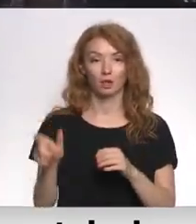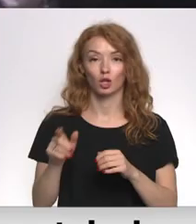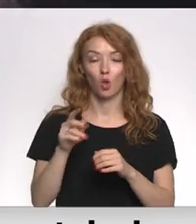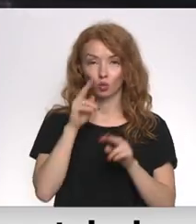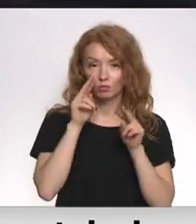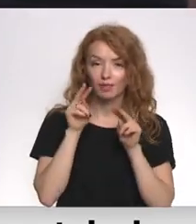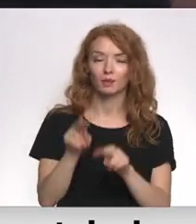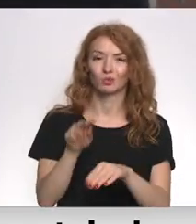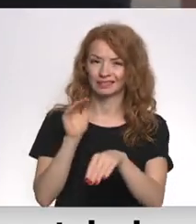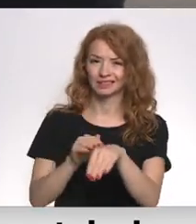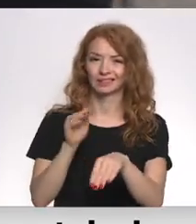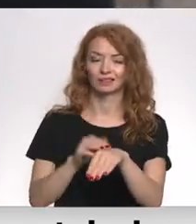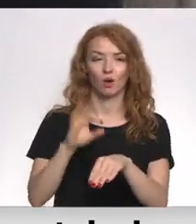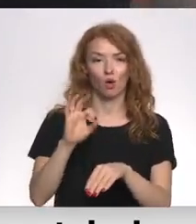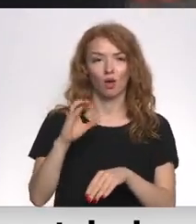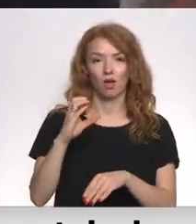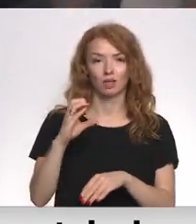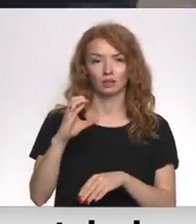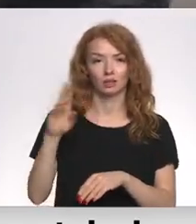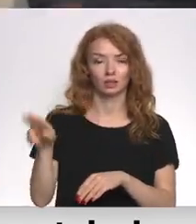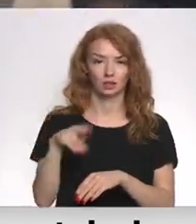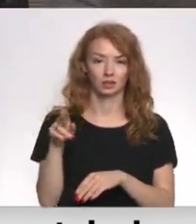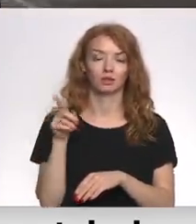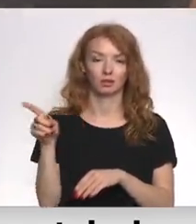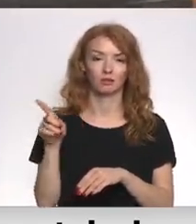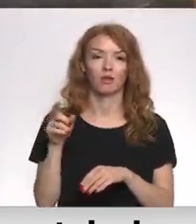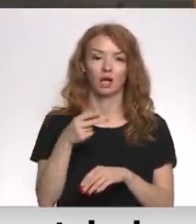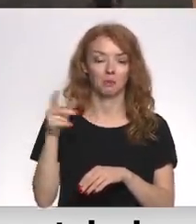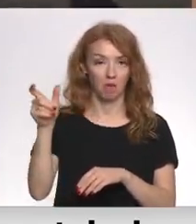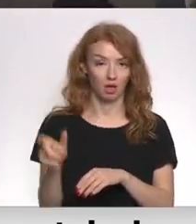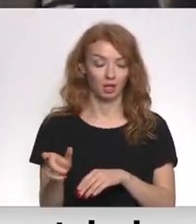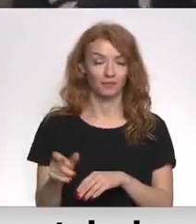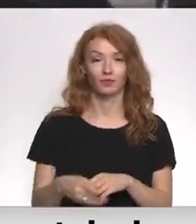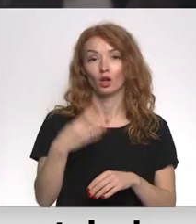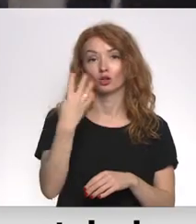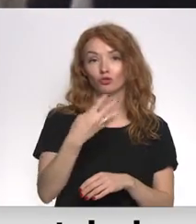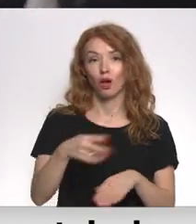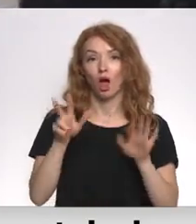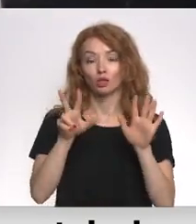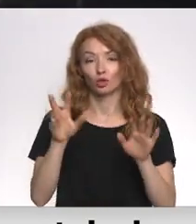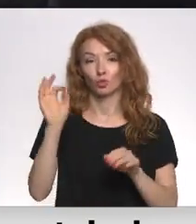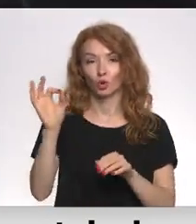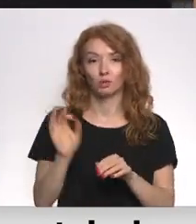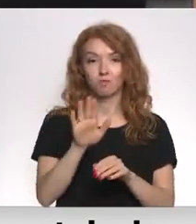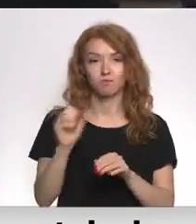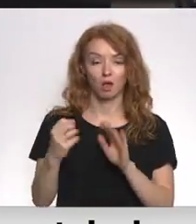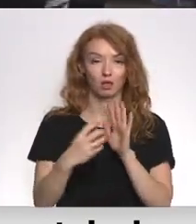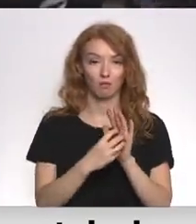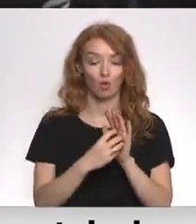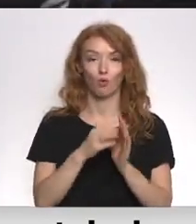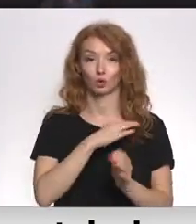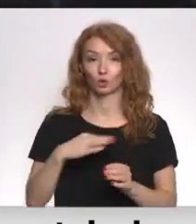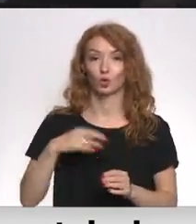atkārtoti vērš OECD izglītības un datu eksperti. Vien 48% bakalaura programmu